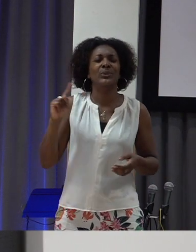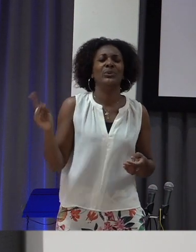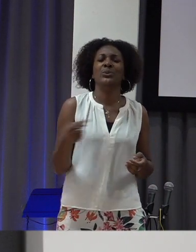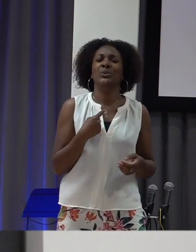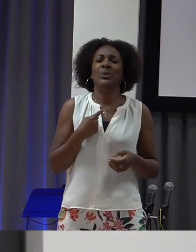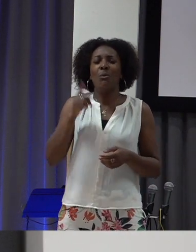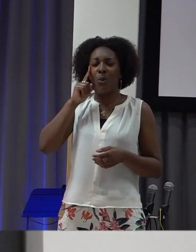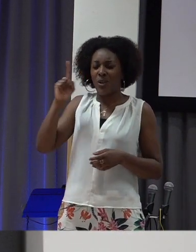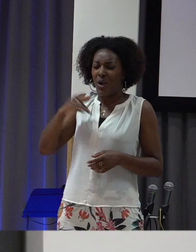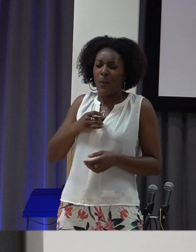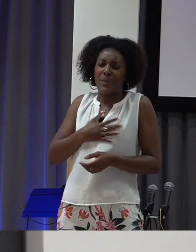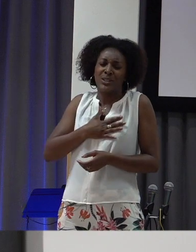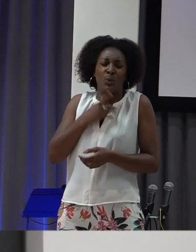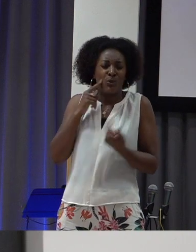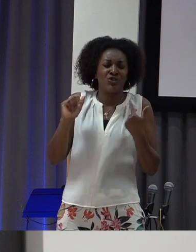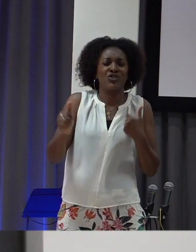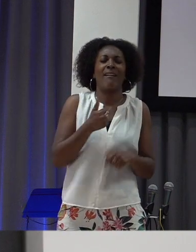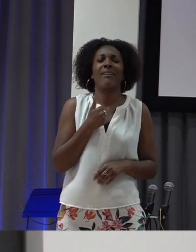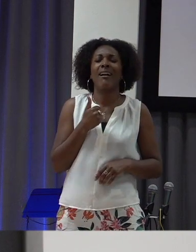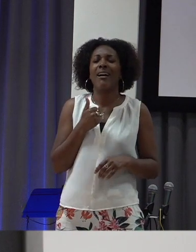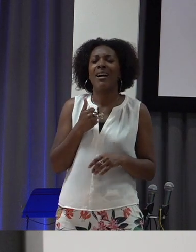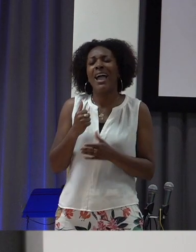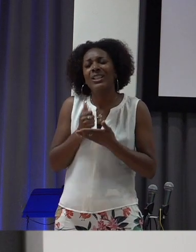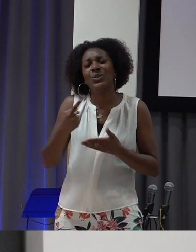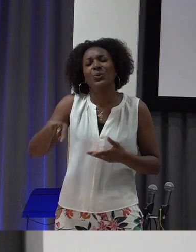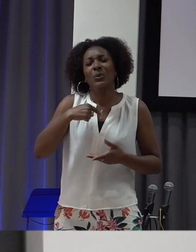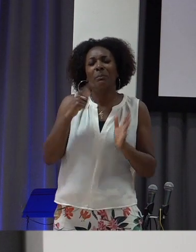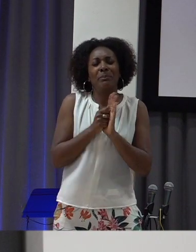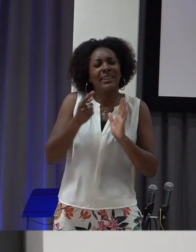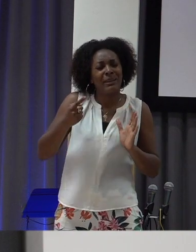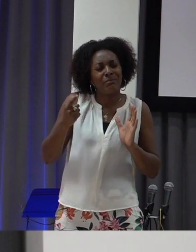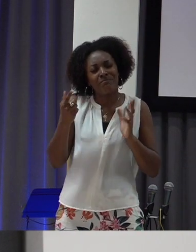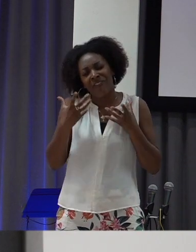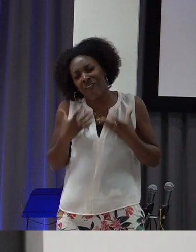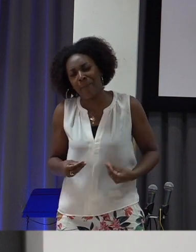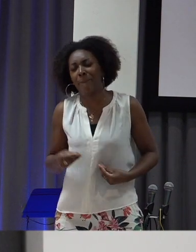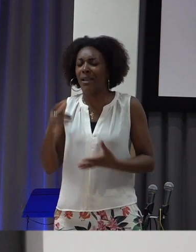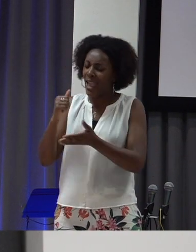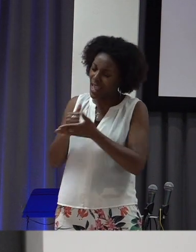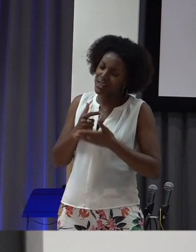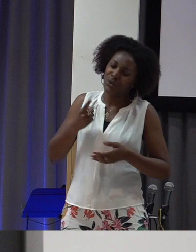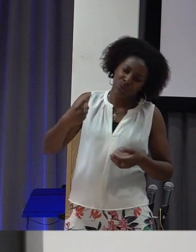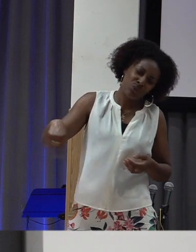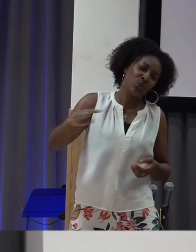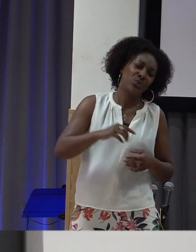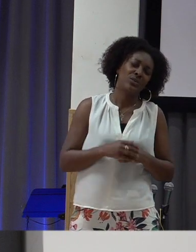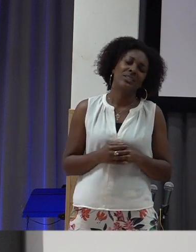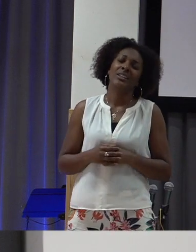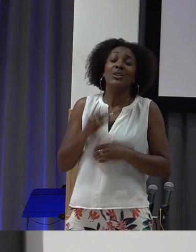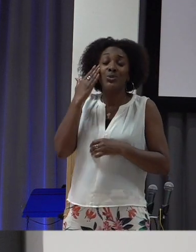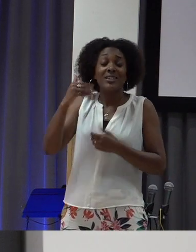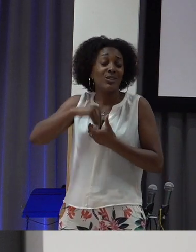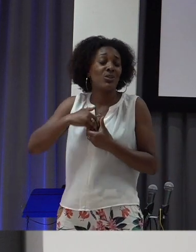parce que tu as compassion de chacun de nous. Aide-nous dans nos faiblesses. Tu sais, Seigneur, mieux que quiconque, ce que nous